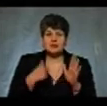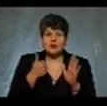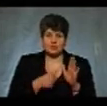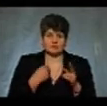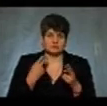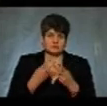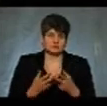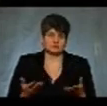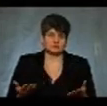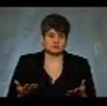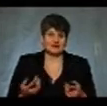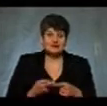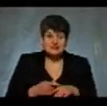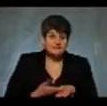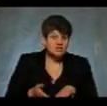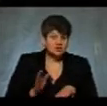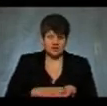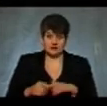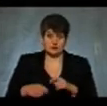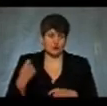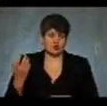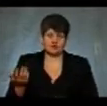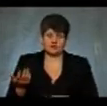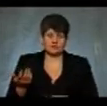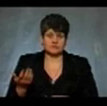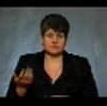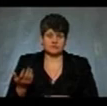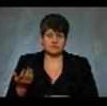волі. Тобто це тяжкий злочин. І